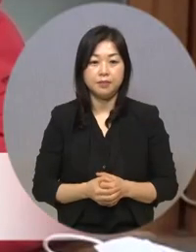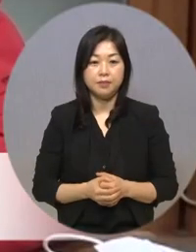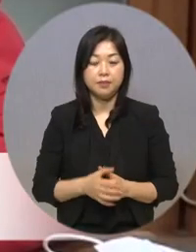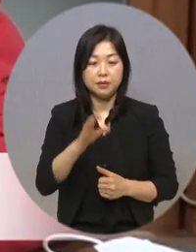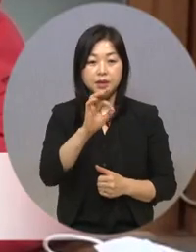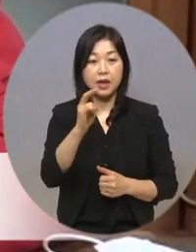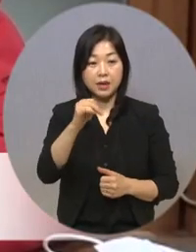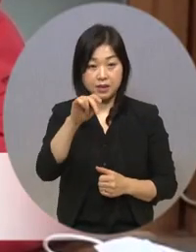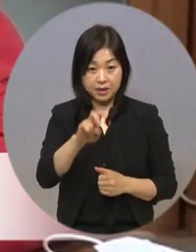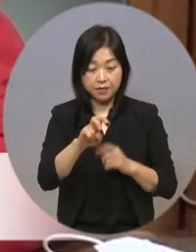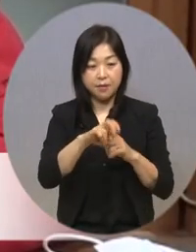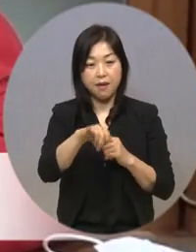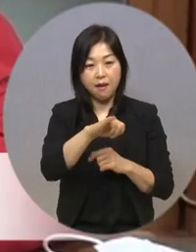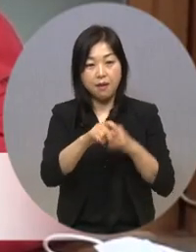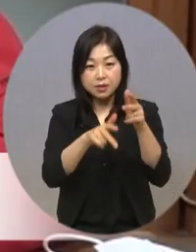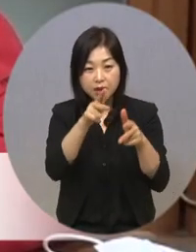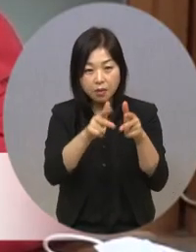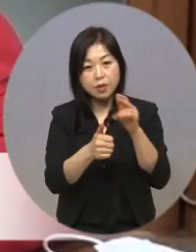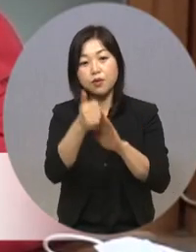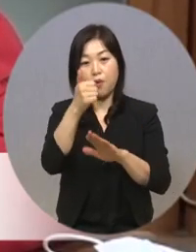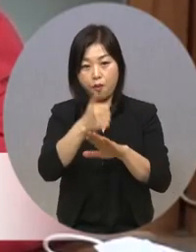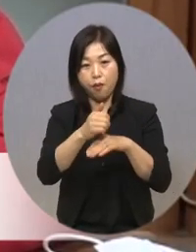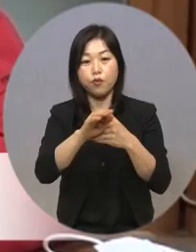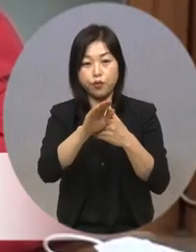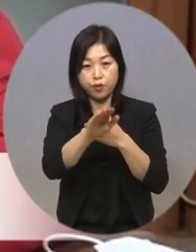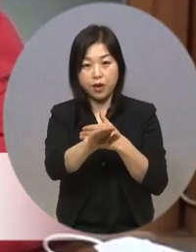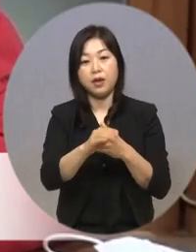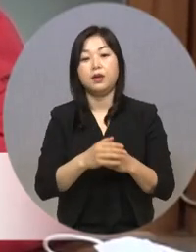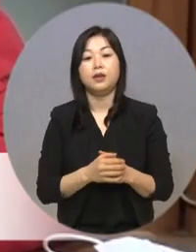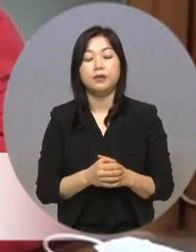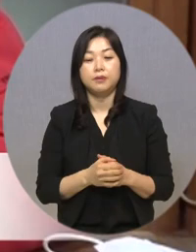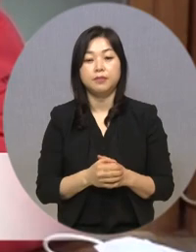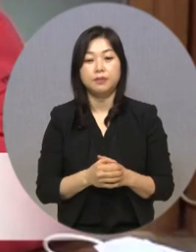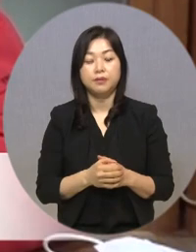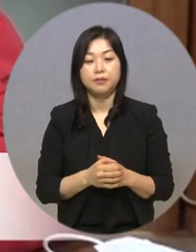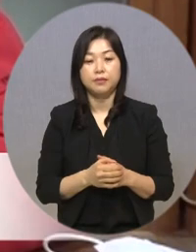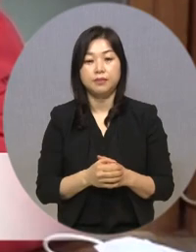양자암 사업이 성공이 된다면은 우리는